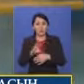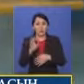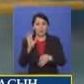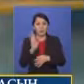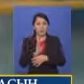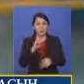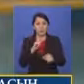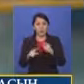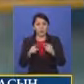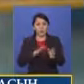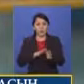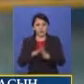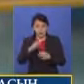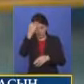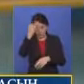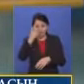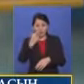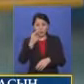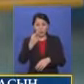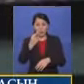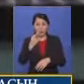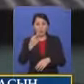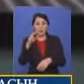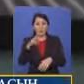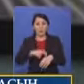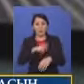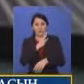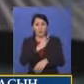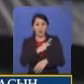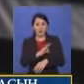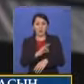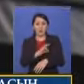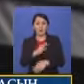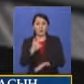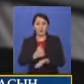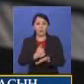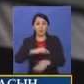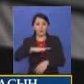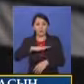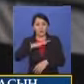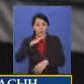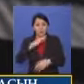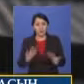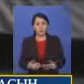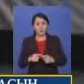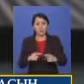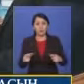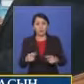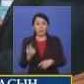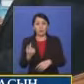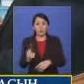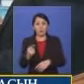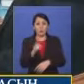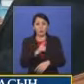тапсырманы жедел орындаған үшін алғыс білдірді. Дерінің тиімділігі баса мән беруді, әрі оның тұрғындарға қол жетімді